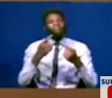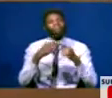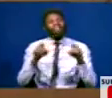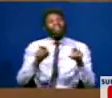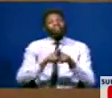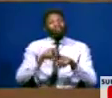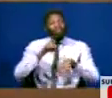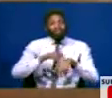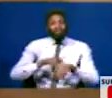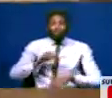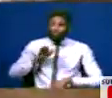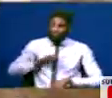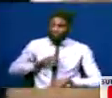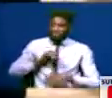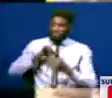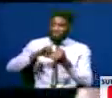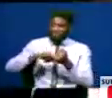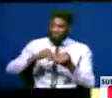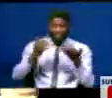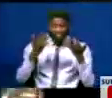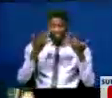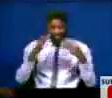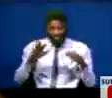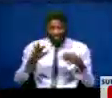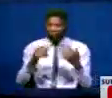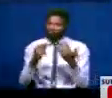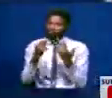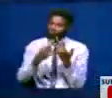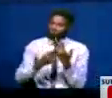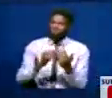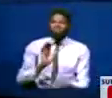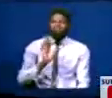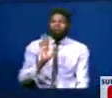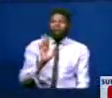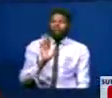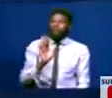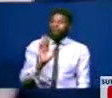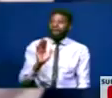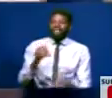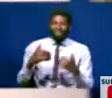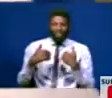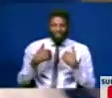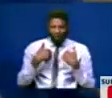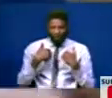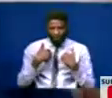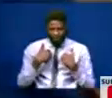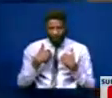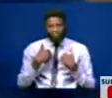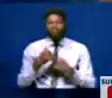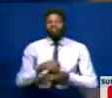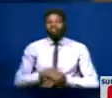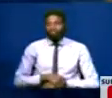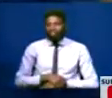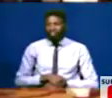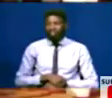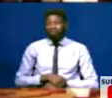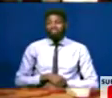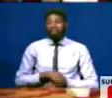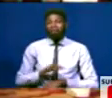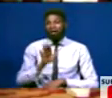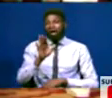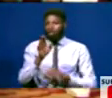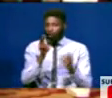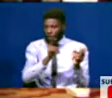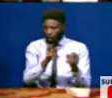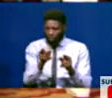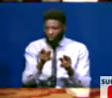women adorned the Akurino ring, which is a cloth veil worn together with their blouses instead of a wedding ring.